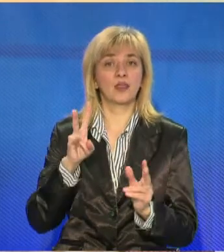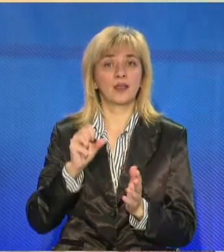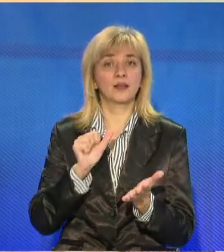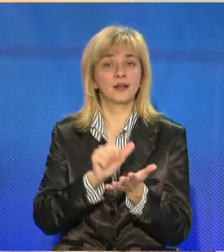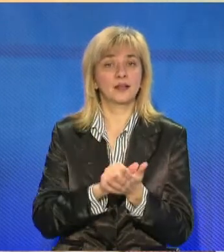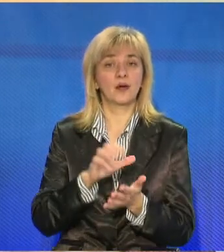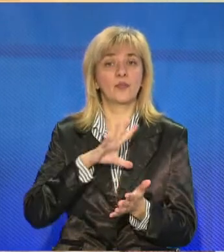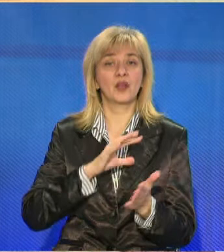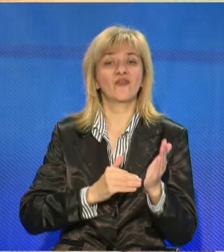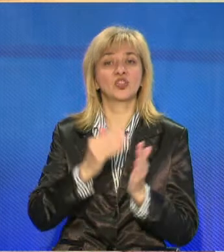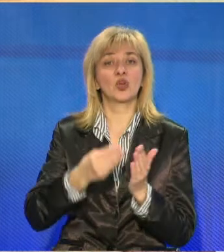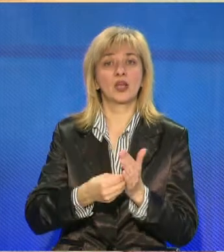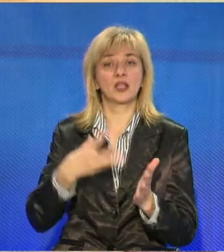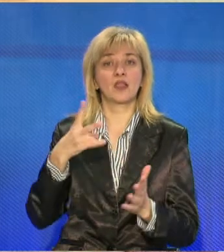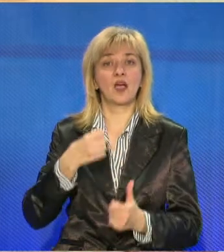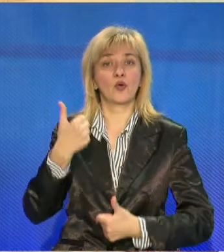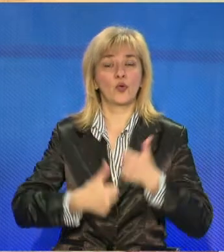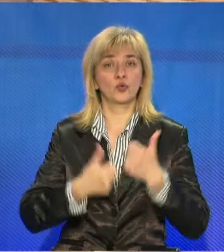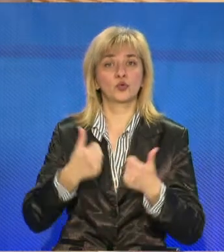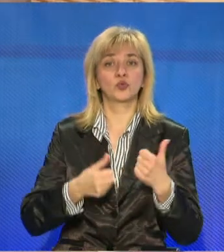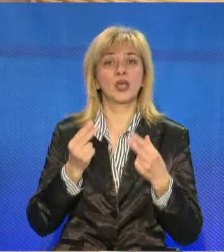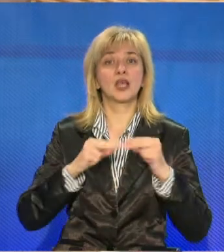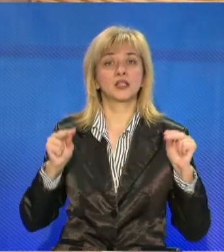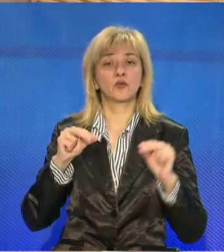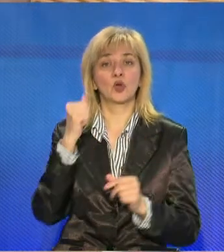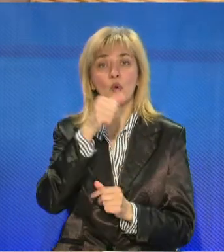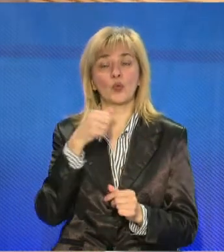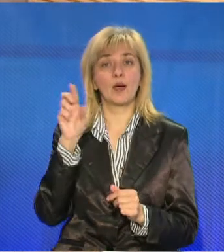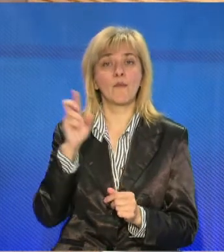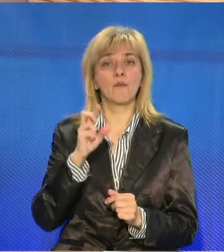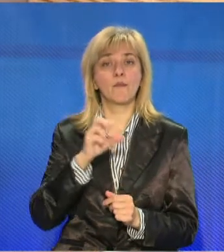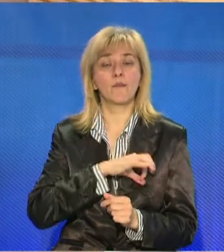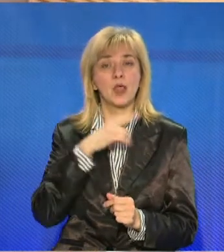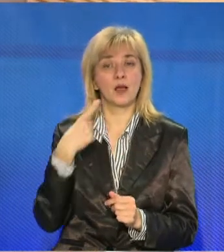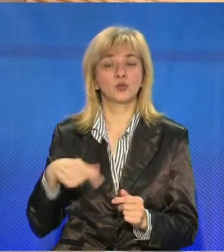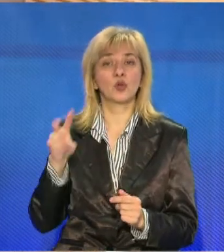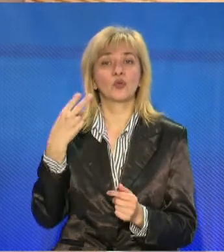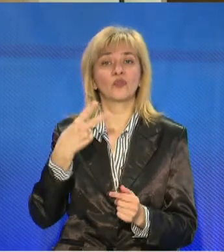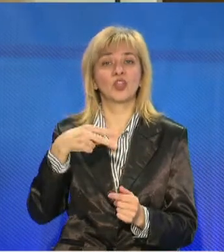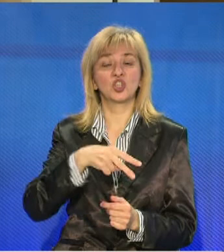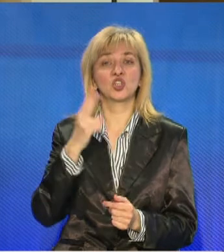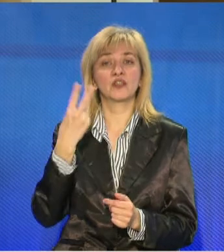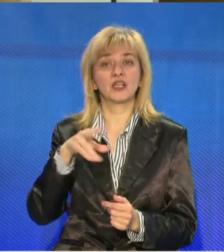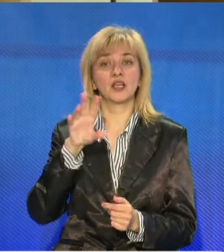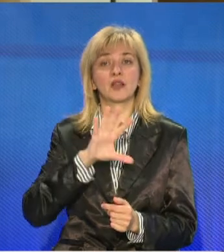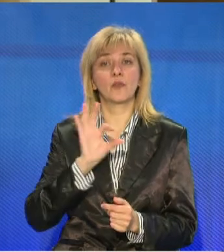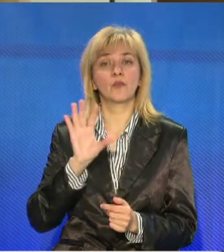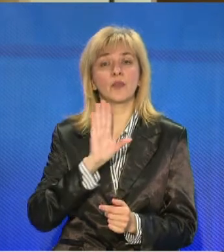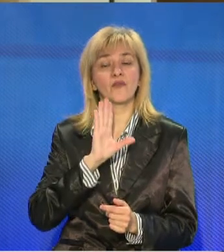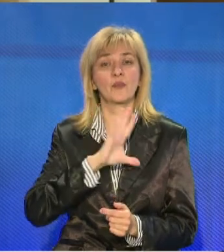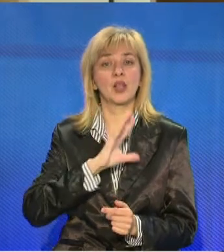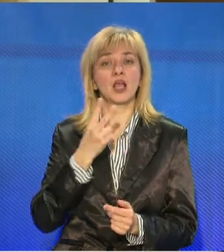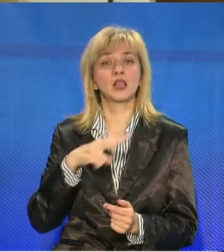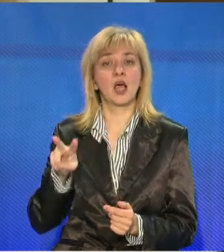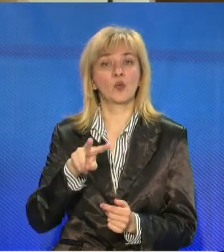конкурсе профессийного мастерства «Наставник года Беларуси». У 2020-м Гродзенка стала его лауреатом, что сприяло росту